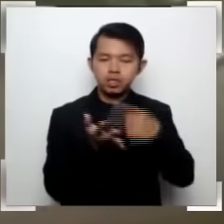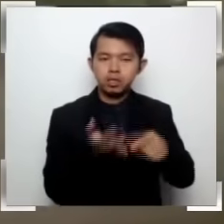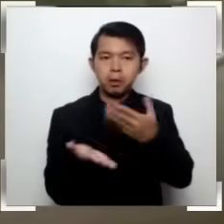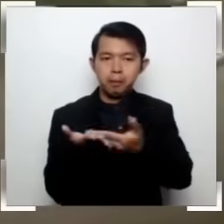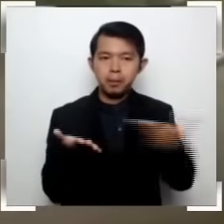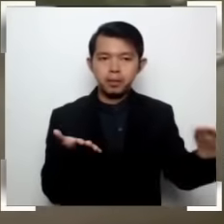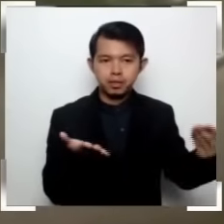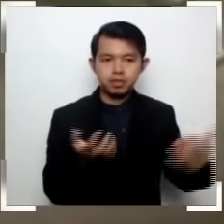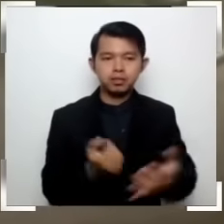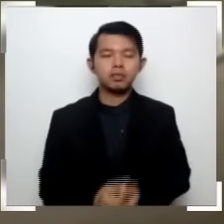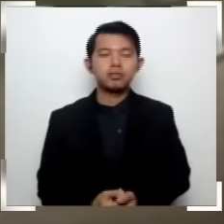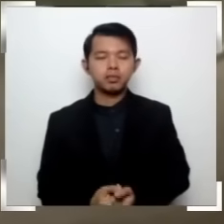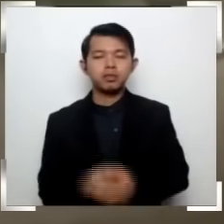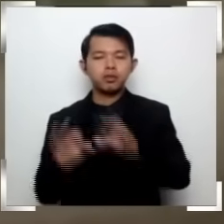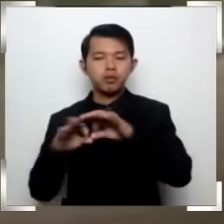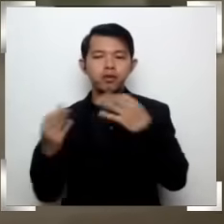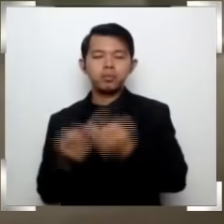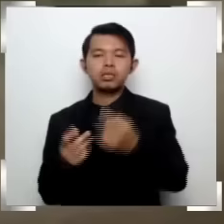ang pamilya ng biktima.